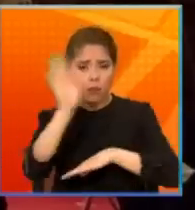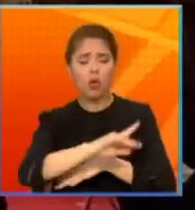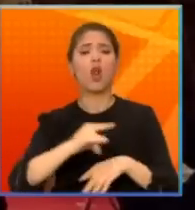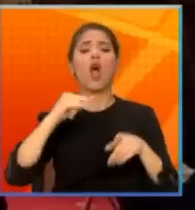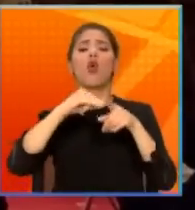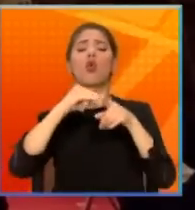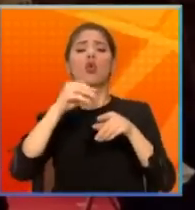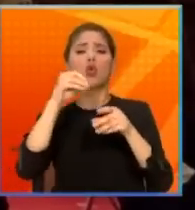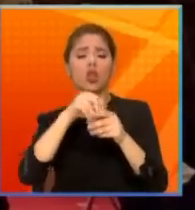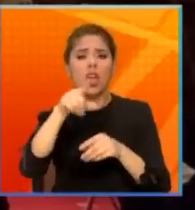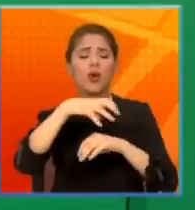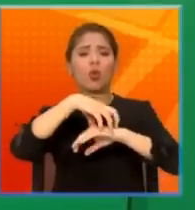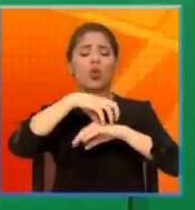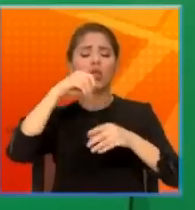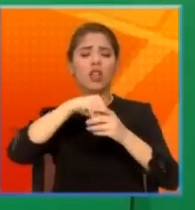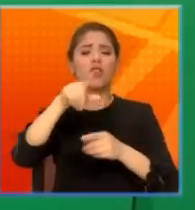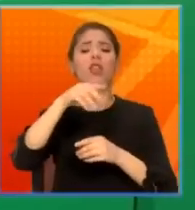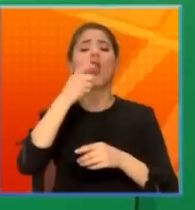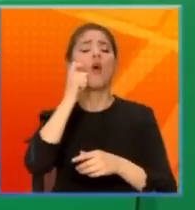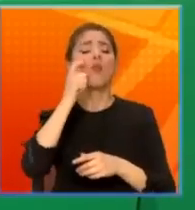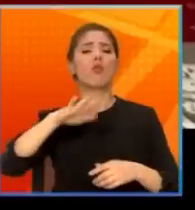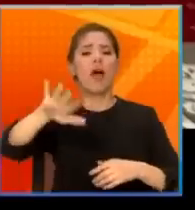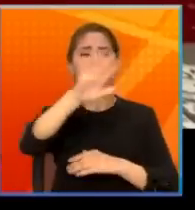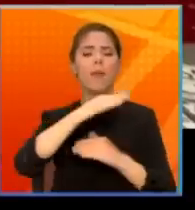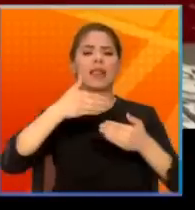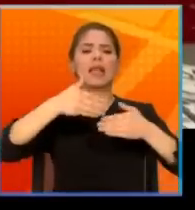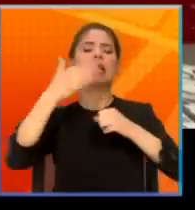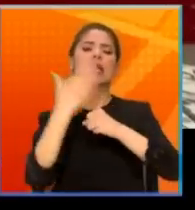Kudüs'te Müslümanların ilk kıbesinde de kısıtlamalar uygulandı.